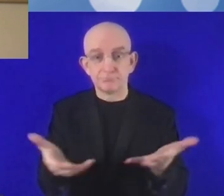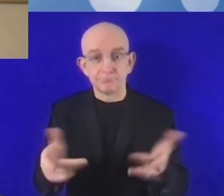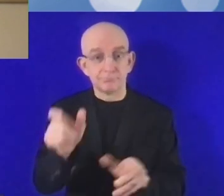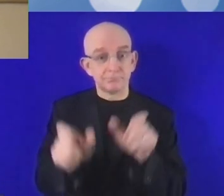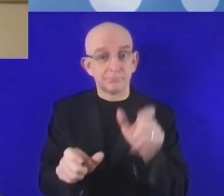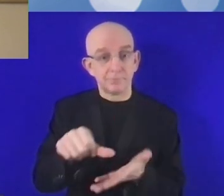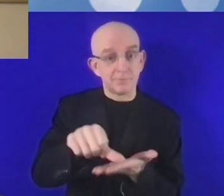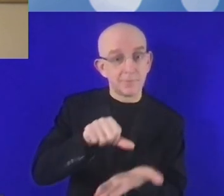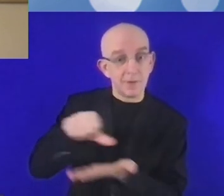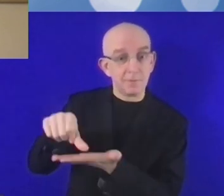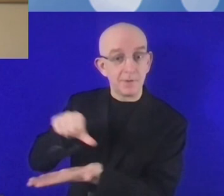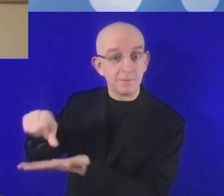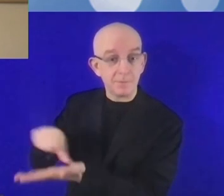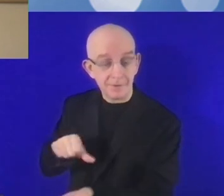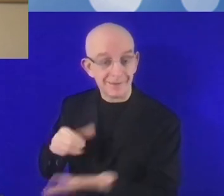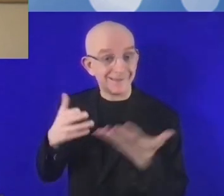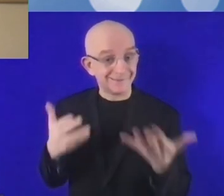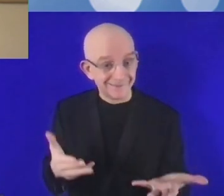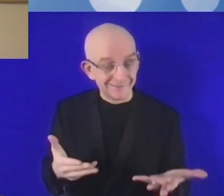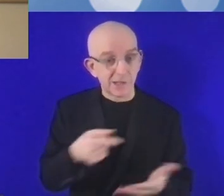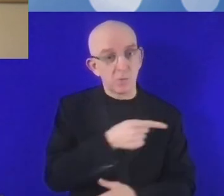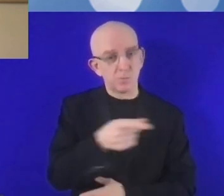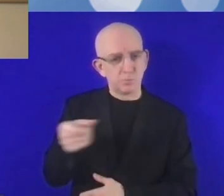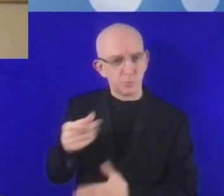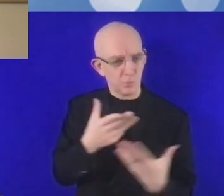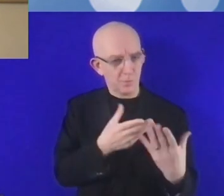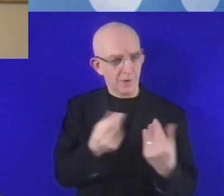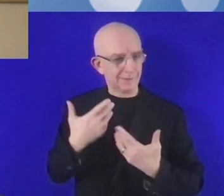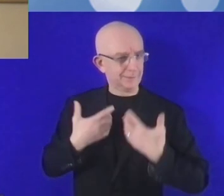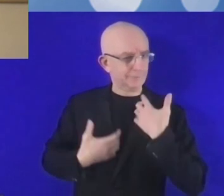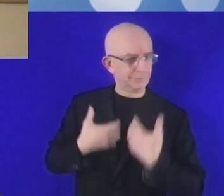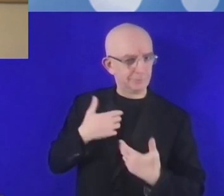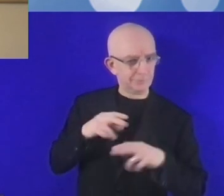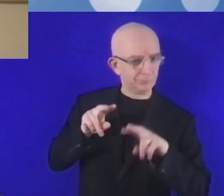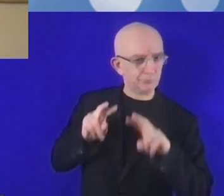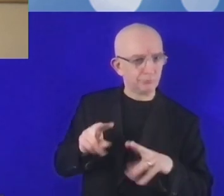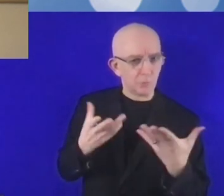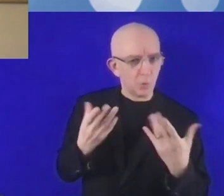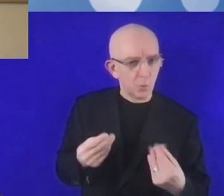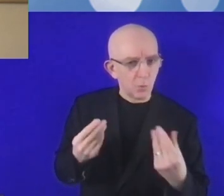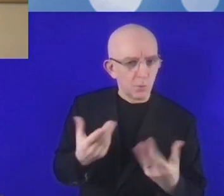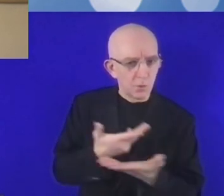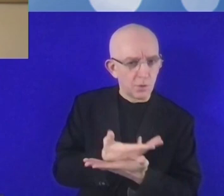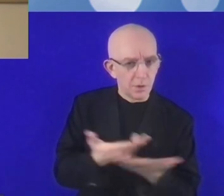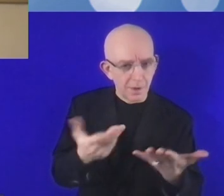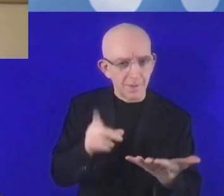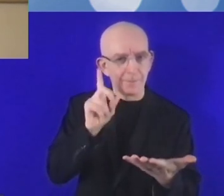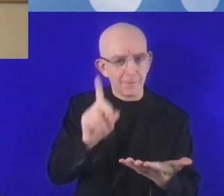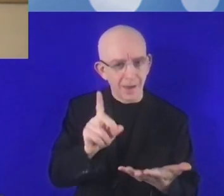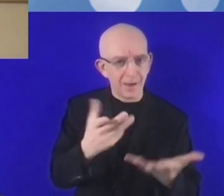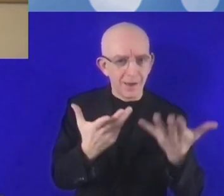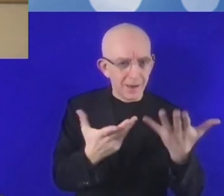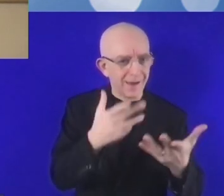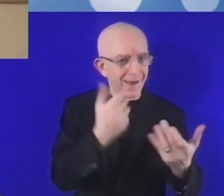互联网。值得提到的是，存在很多的市场，不是所有的人都可